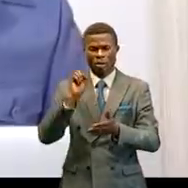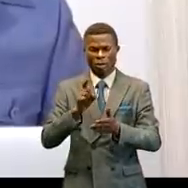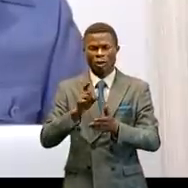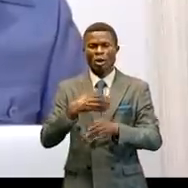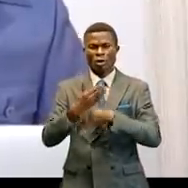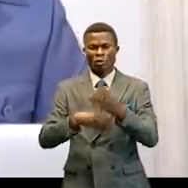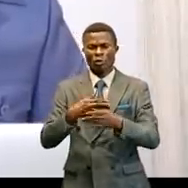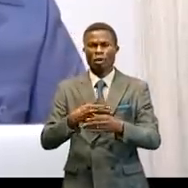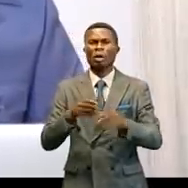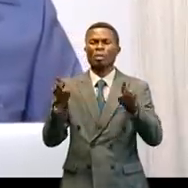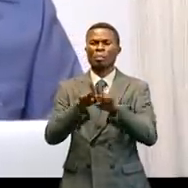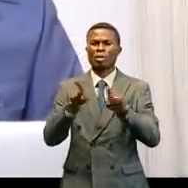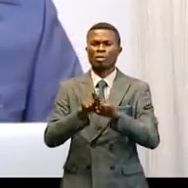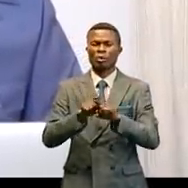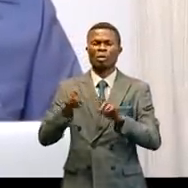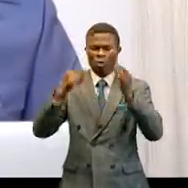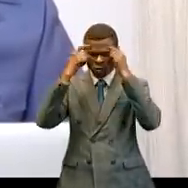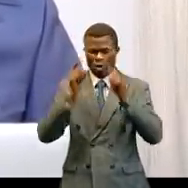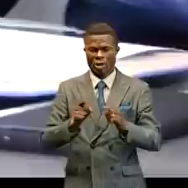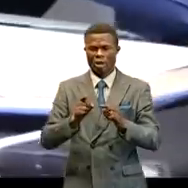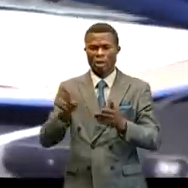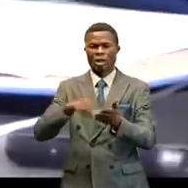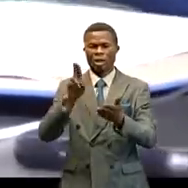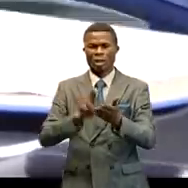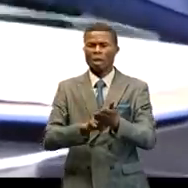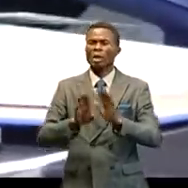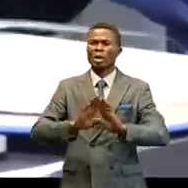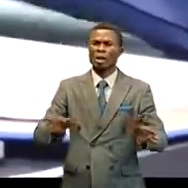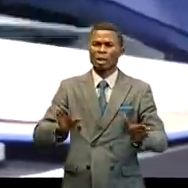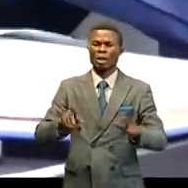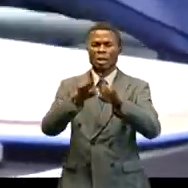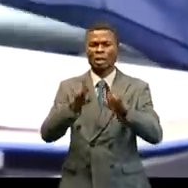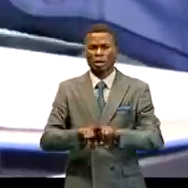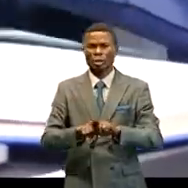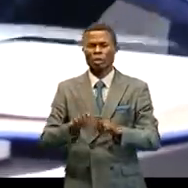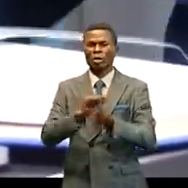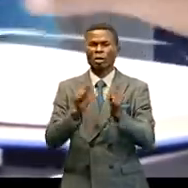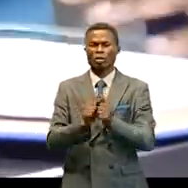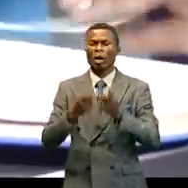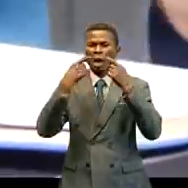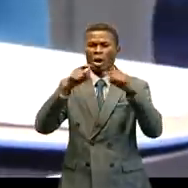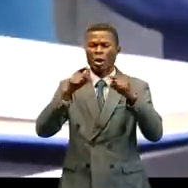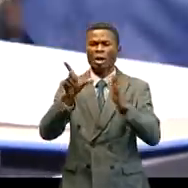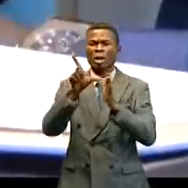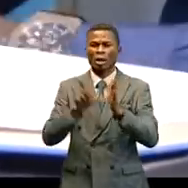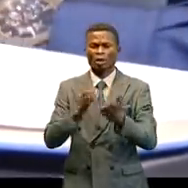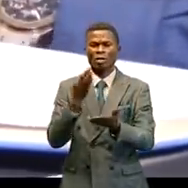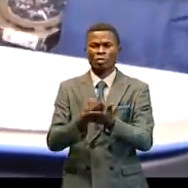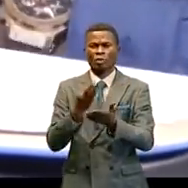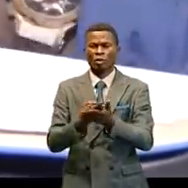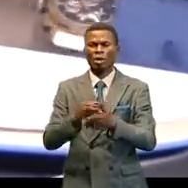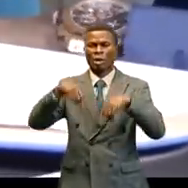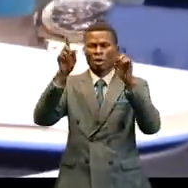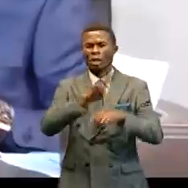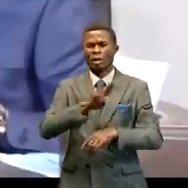s'effectuer par rapport aux assignations de contrats de performance et par rapport à celles fixées dans la loi des finances pour